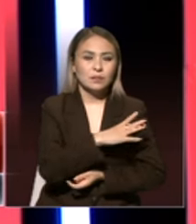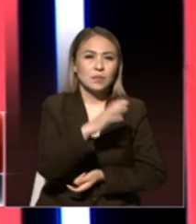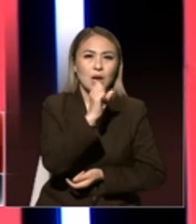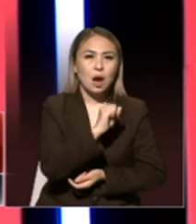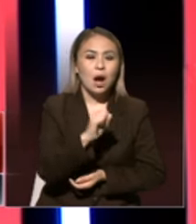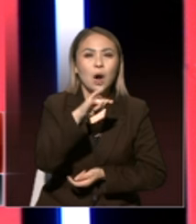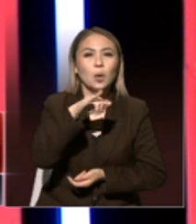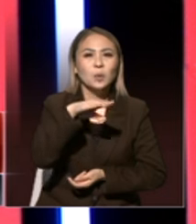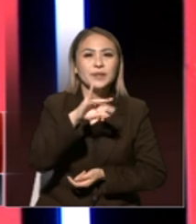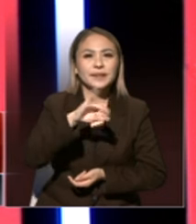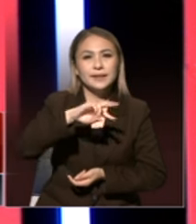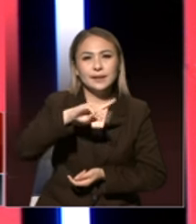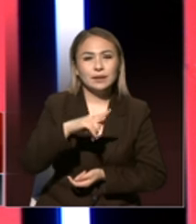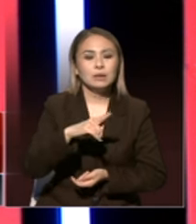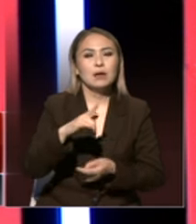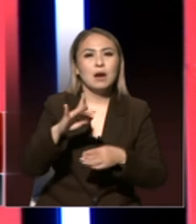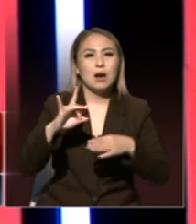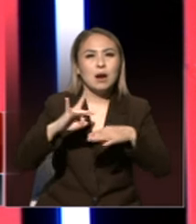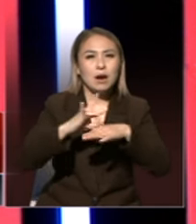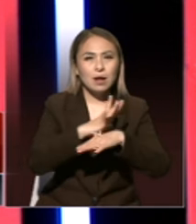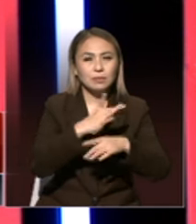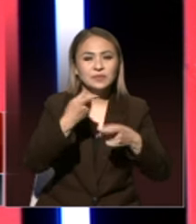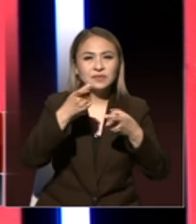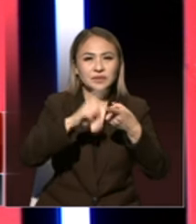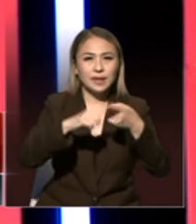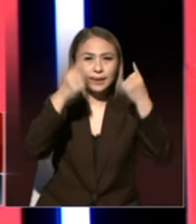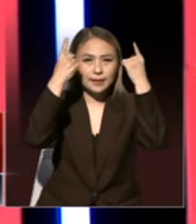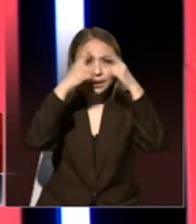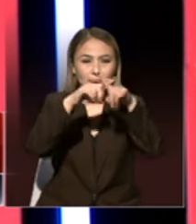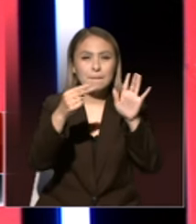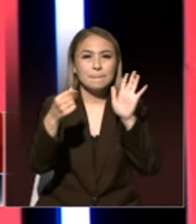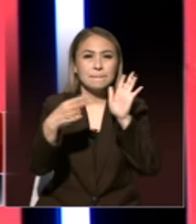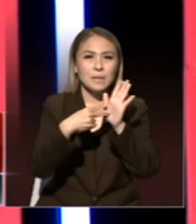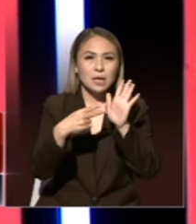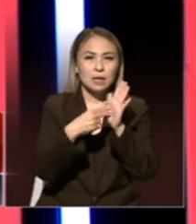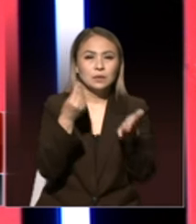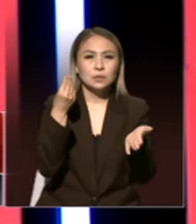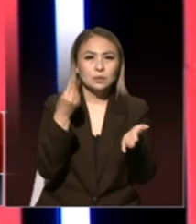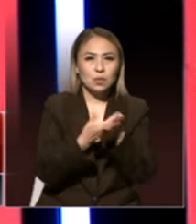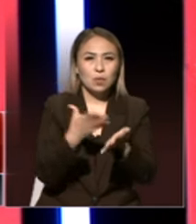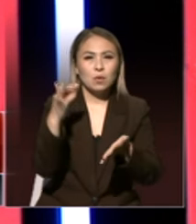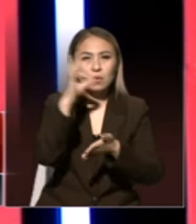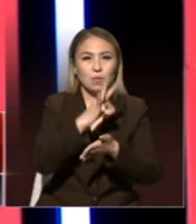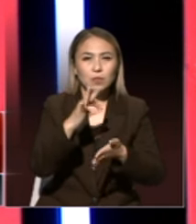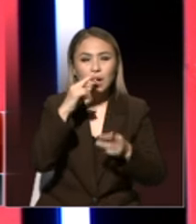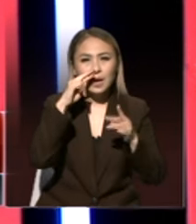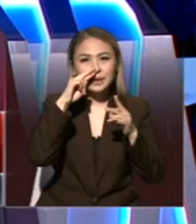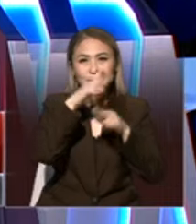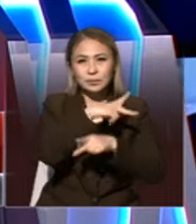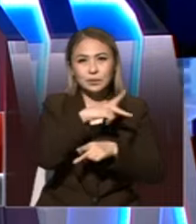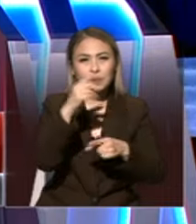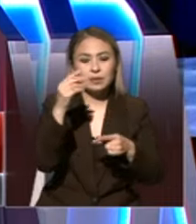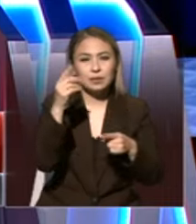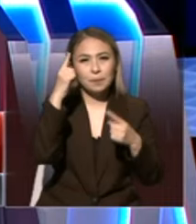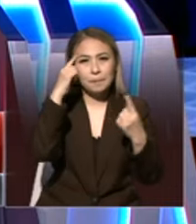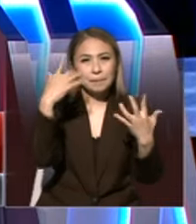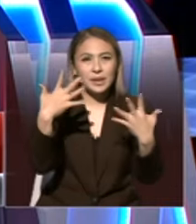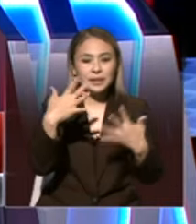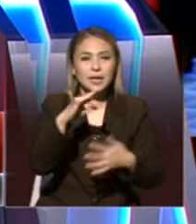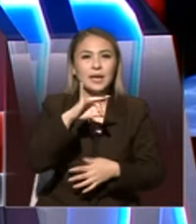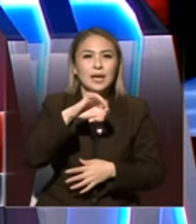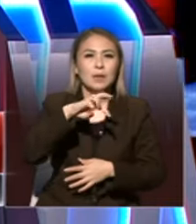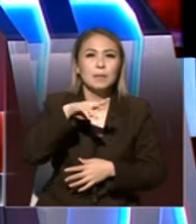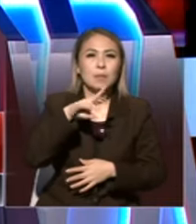утиль алымның кесірінен техниканың бағасы қымбатады деген ол қате пікір.